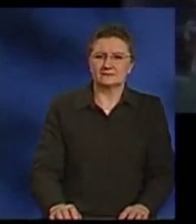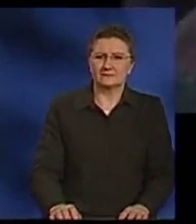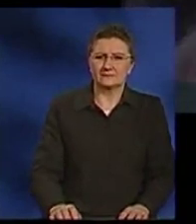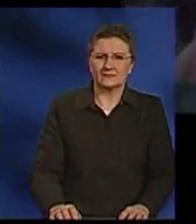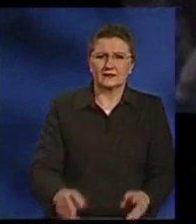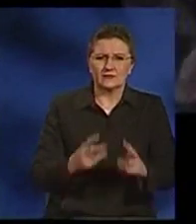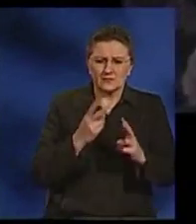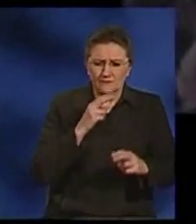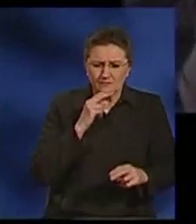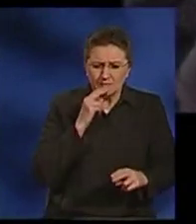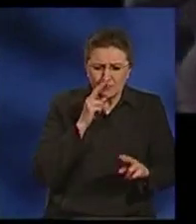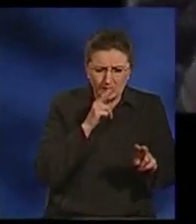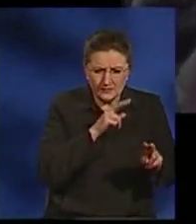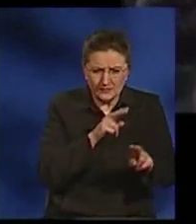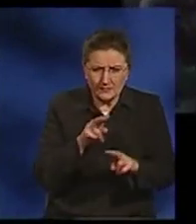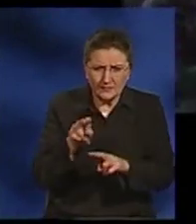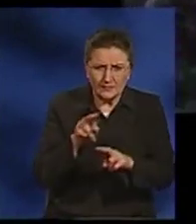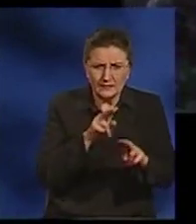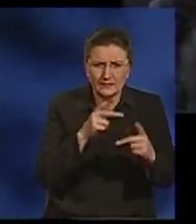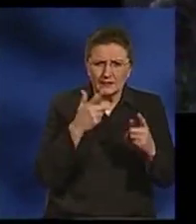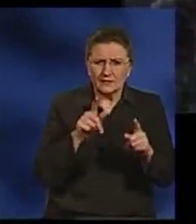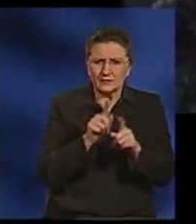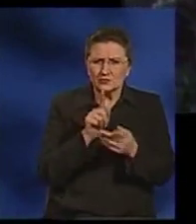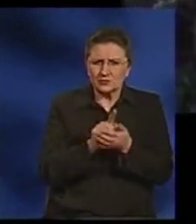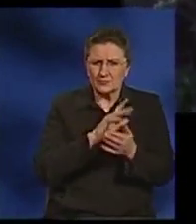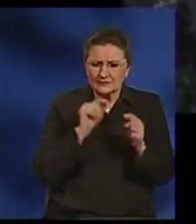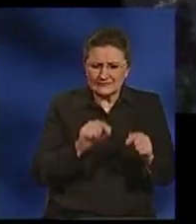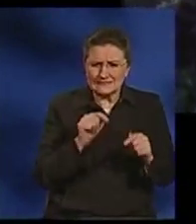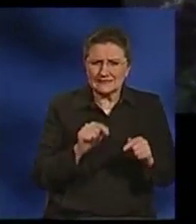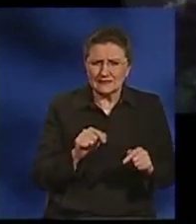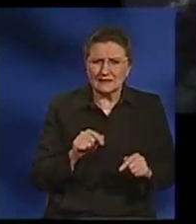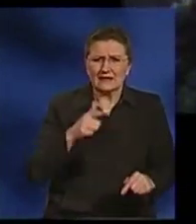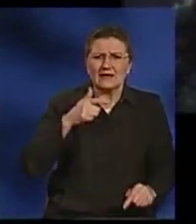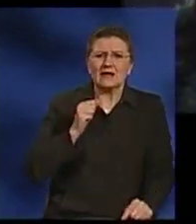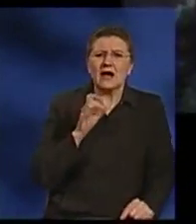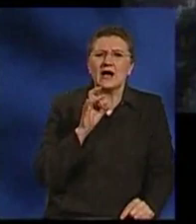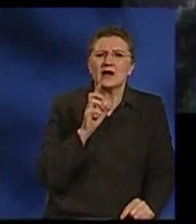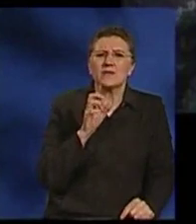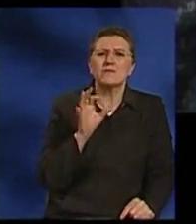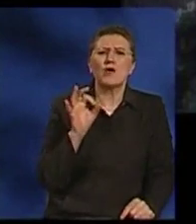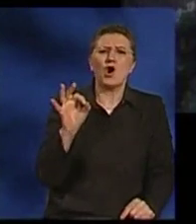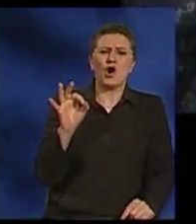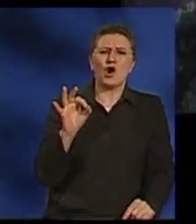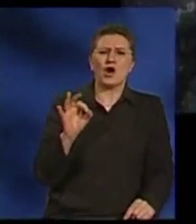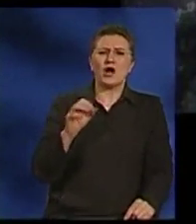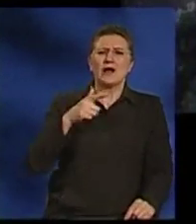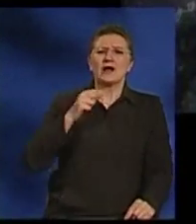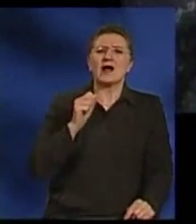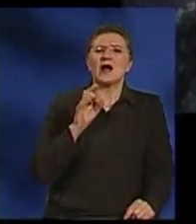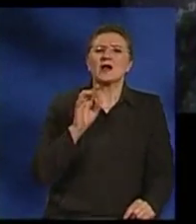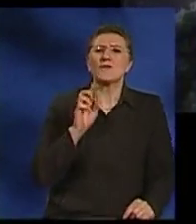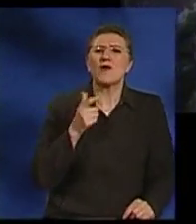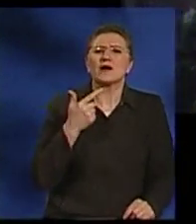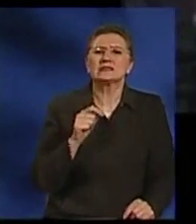надо смотреть повнимательней Он должен быть где-то здесь Гарбо Гарбо Где